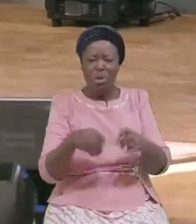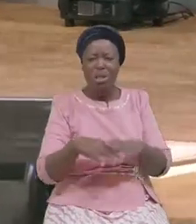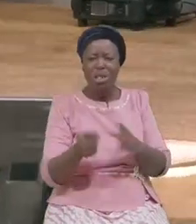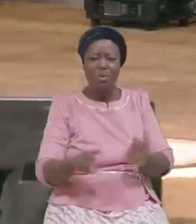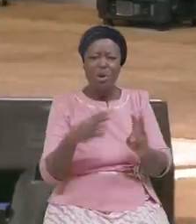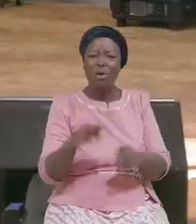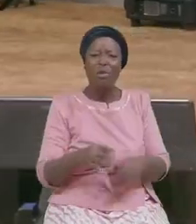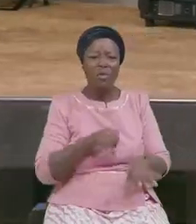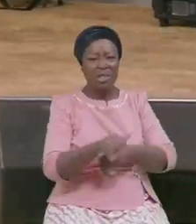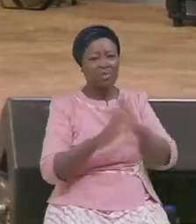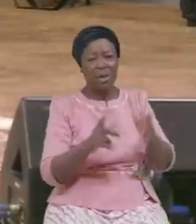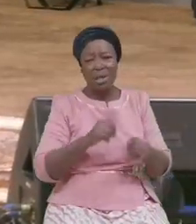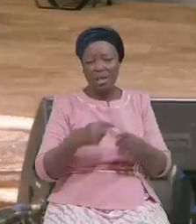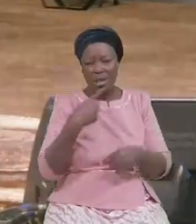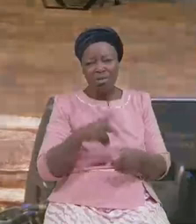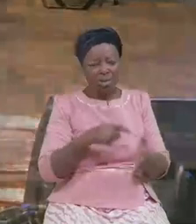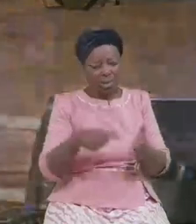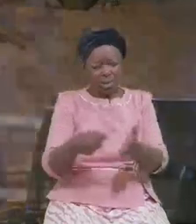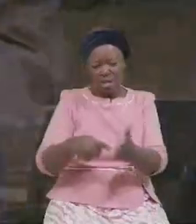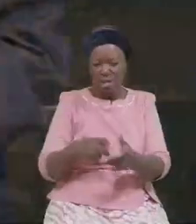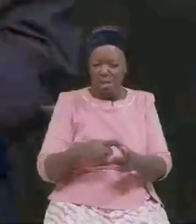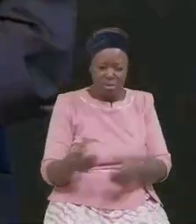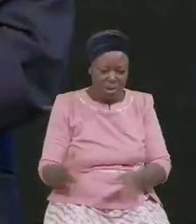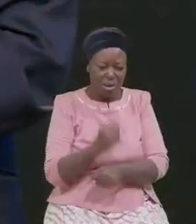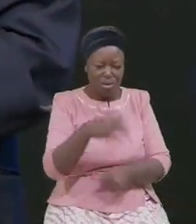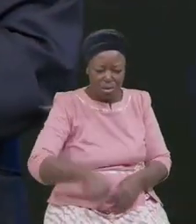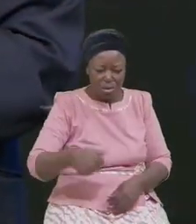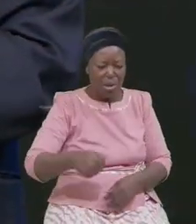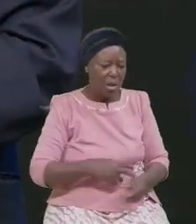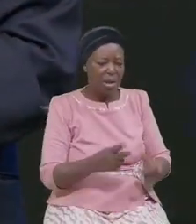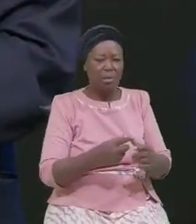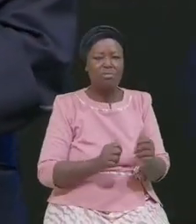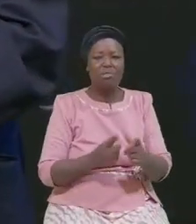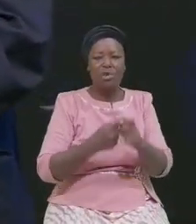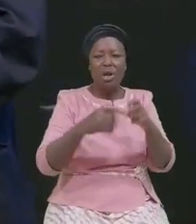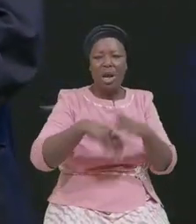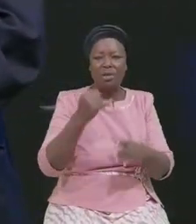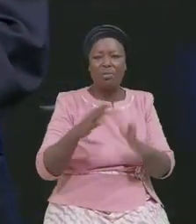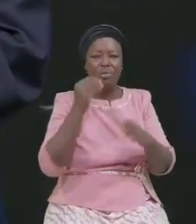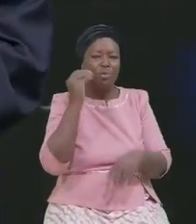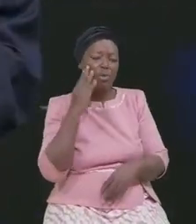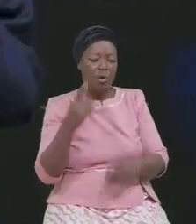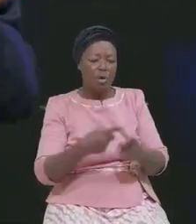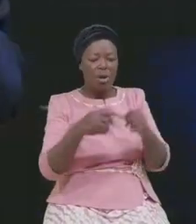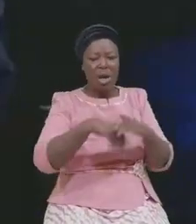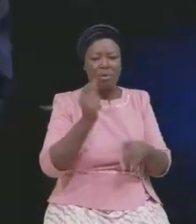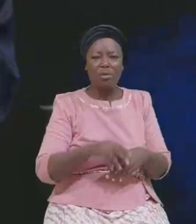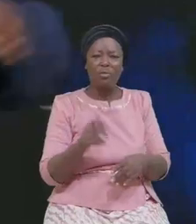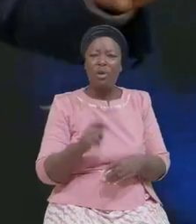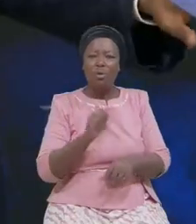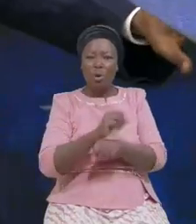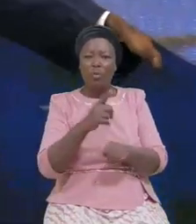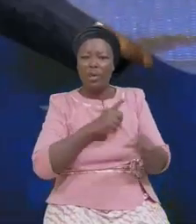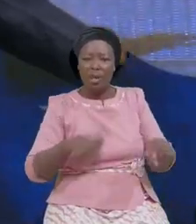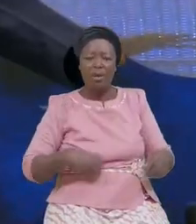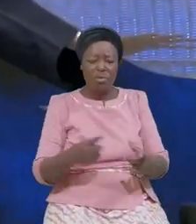là. Et vous allez prendre cela et vous commencez par courir avec vos bagages. Et courir, sortir de votre maison. Vous sortez de votre ministère. Vous sortez de votre